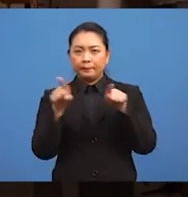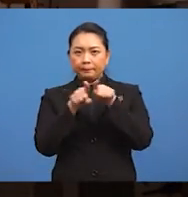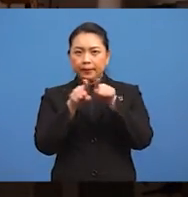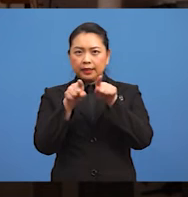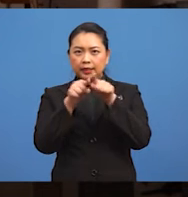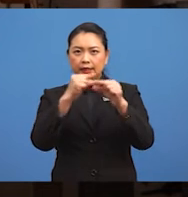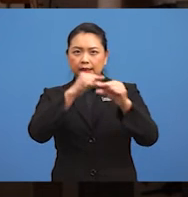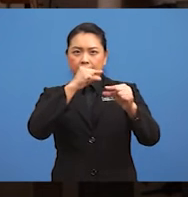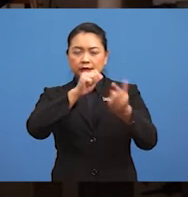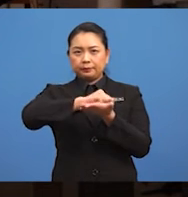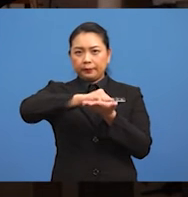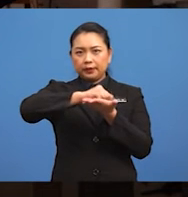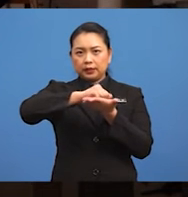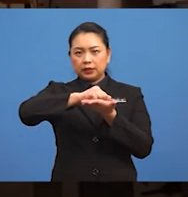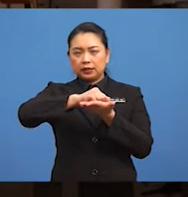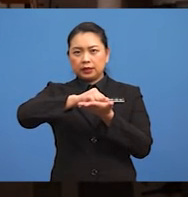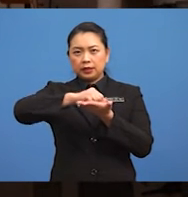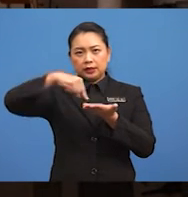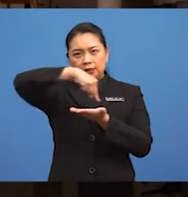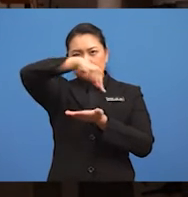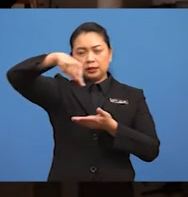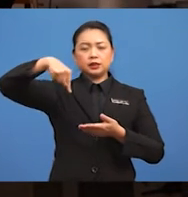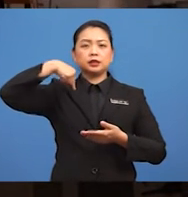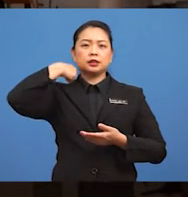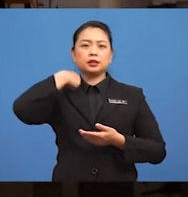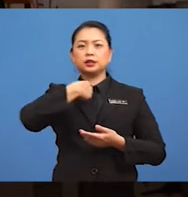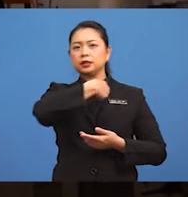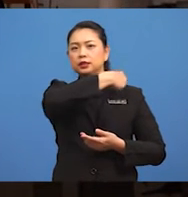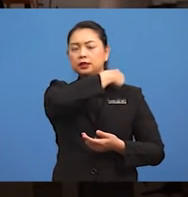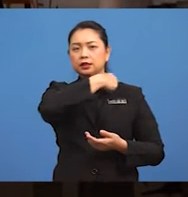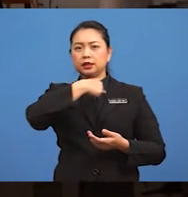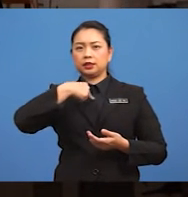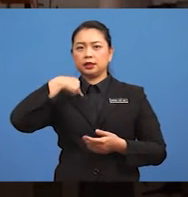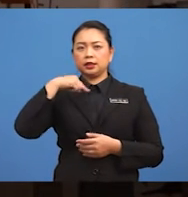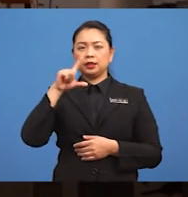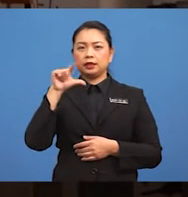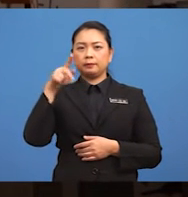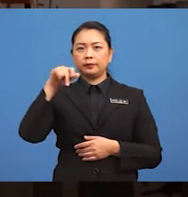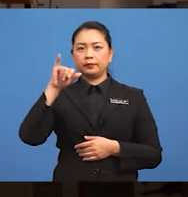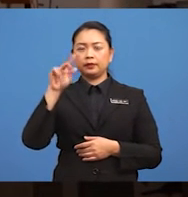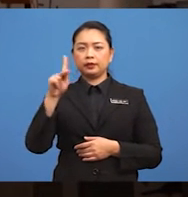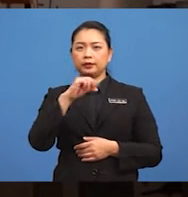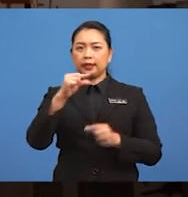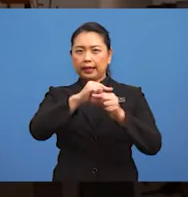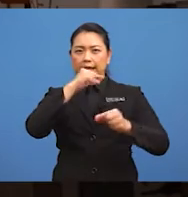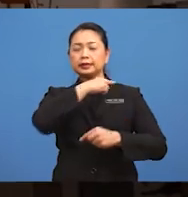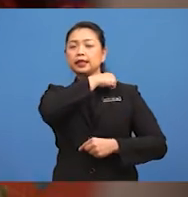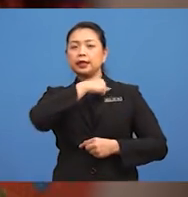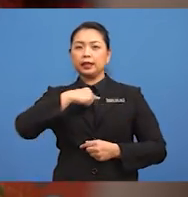Samakan garisan pemadan di sekeliling lapik dan garis leher.